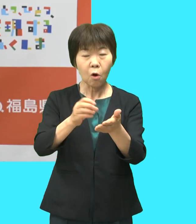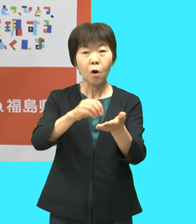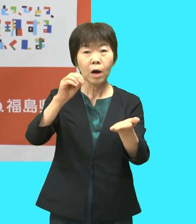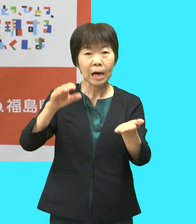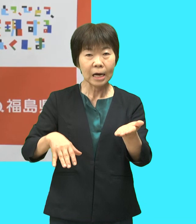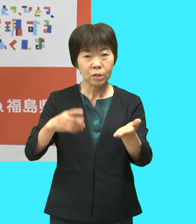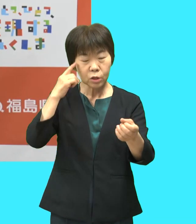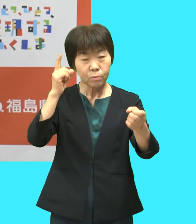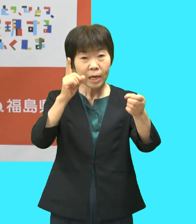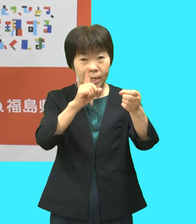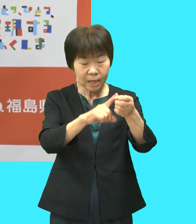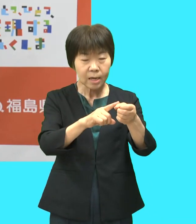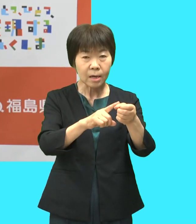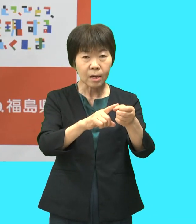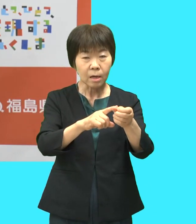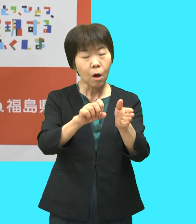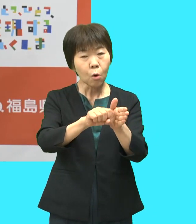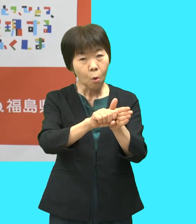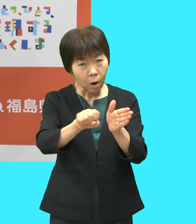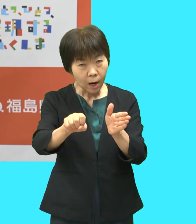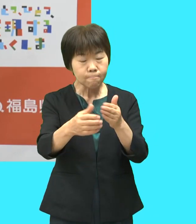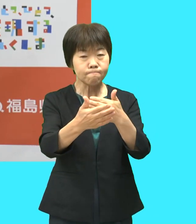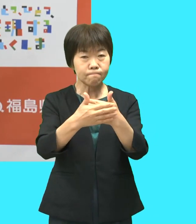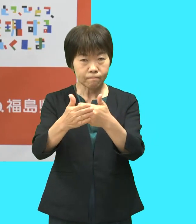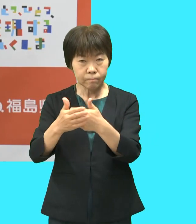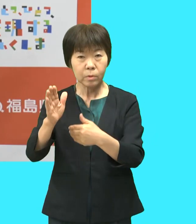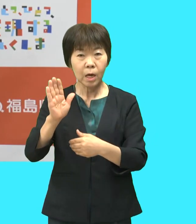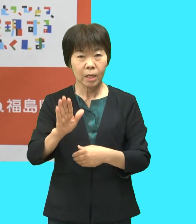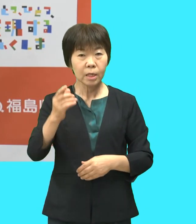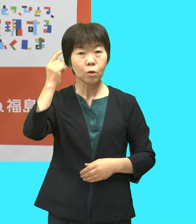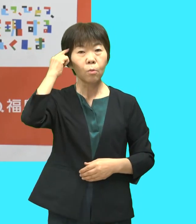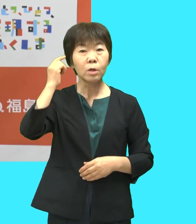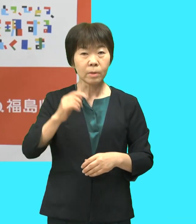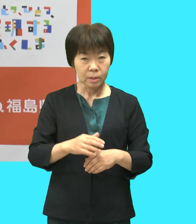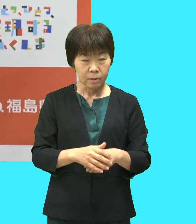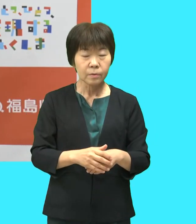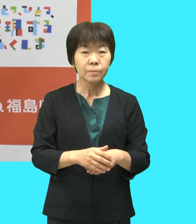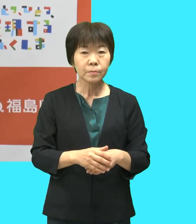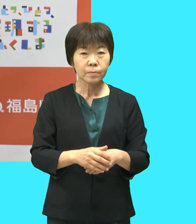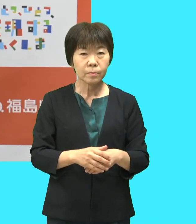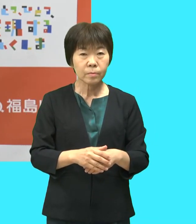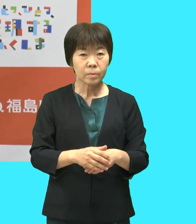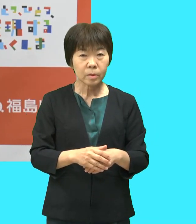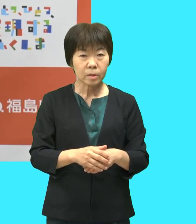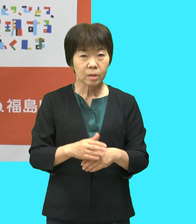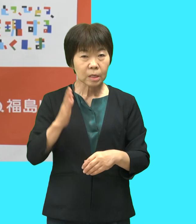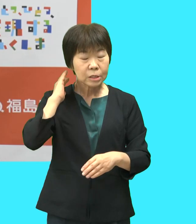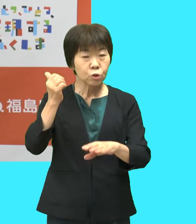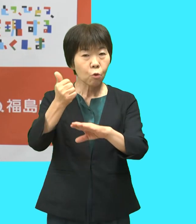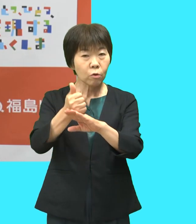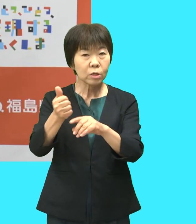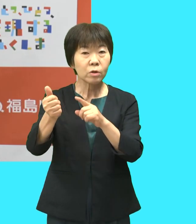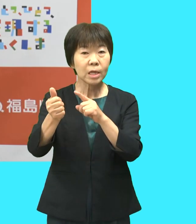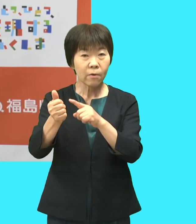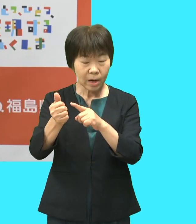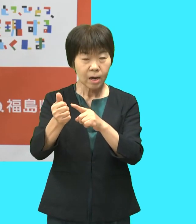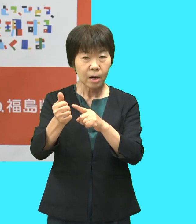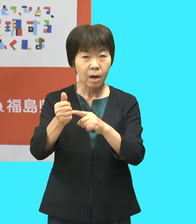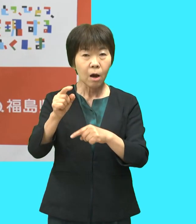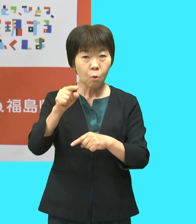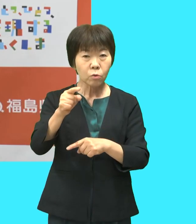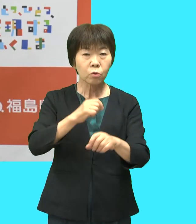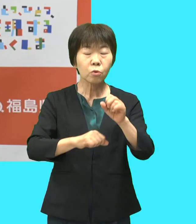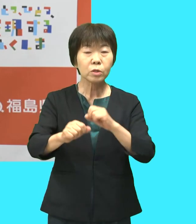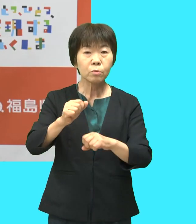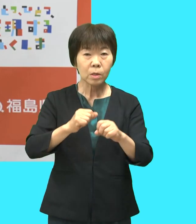除に向かって非常に大きな貢献があったと受け止めております。 岸田新総理においては、ぜひこうした取り